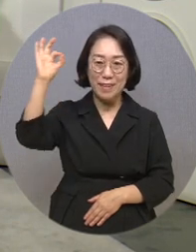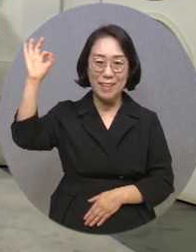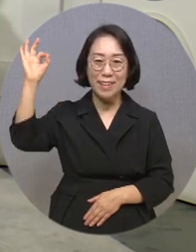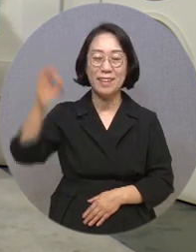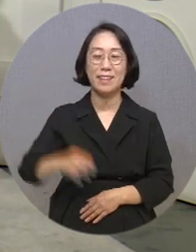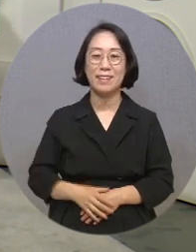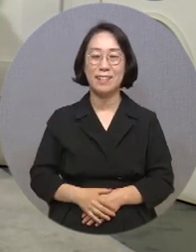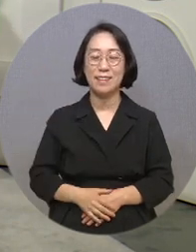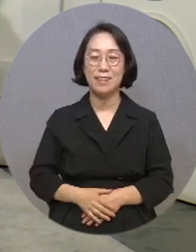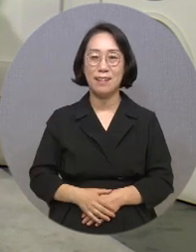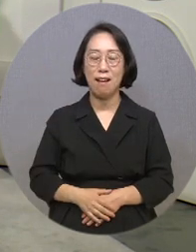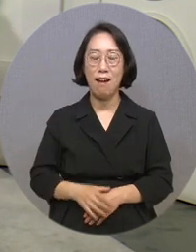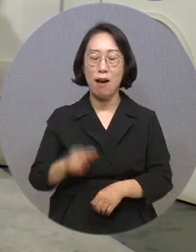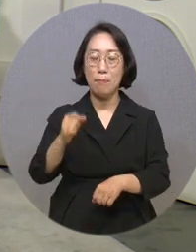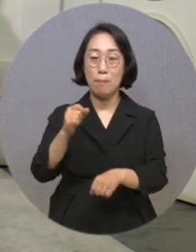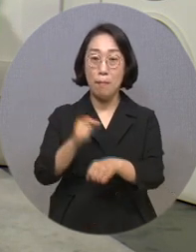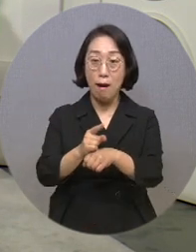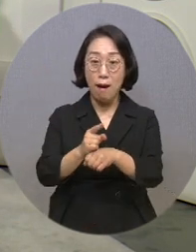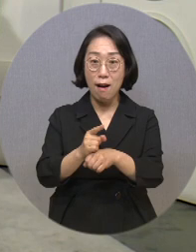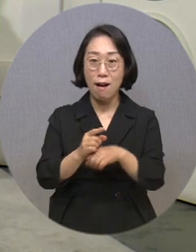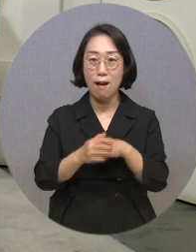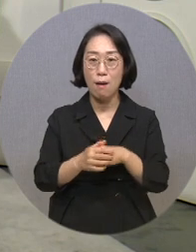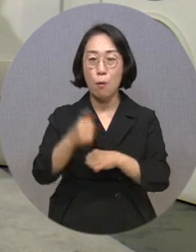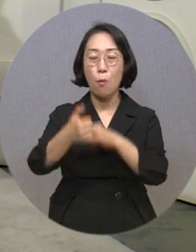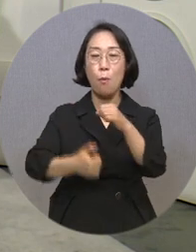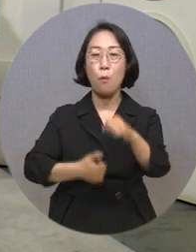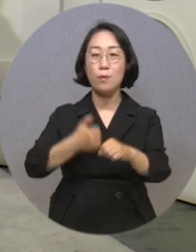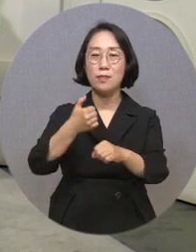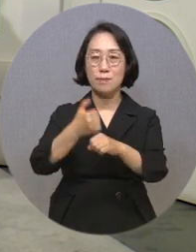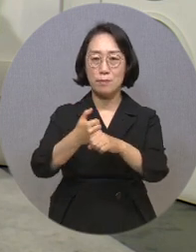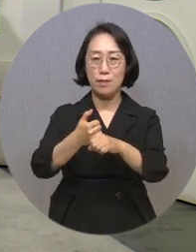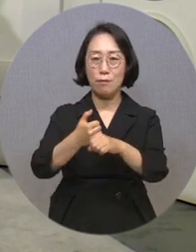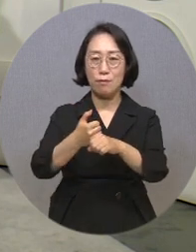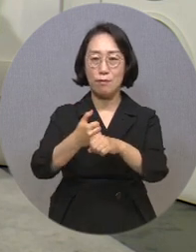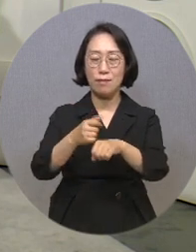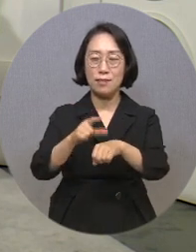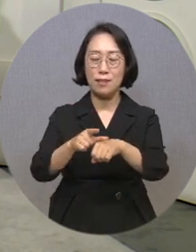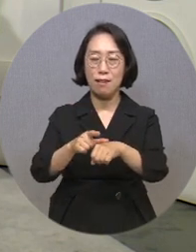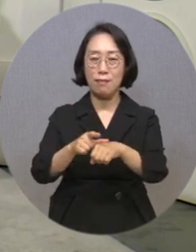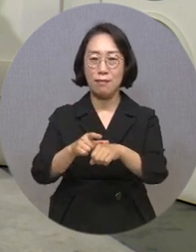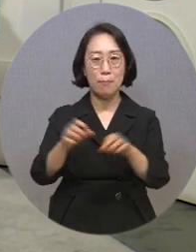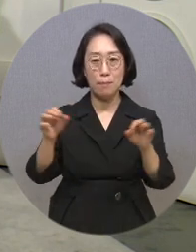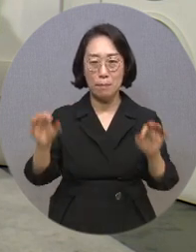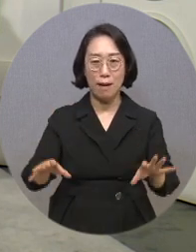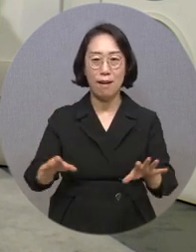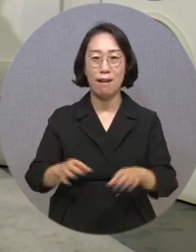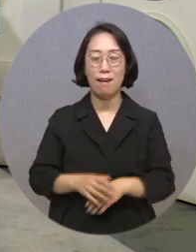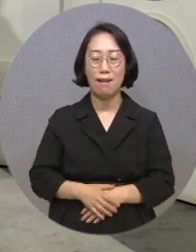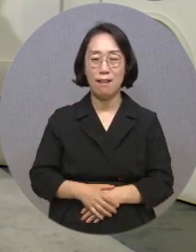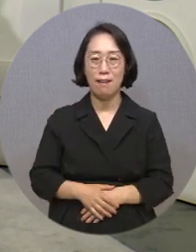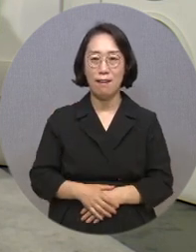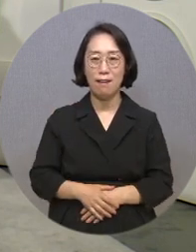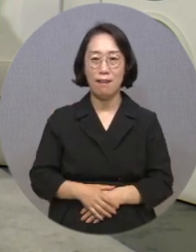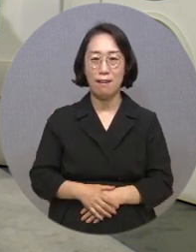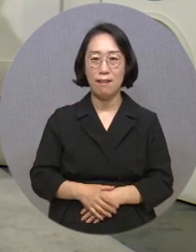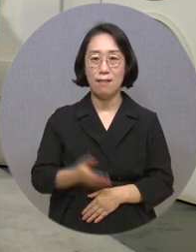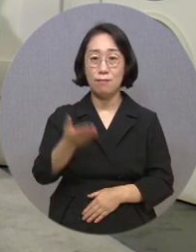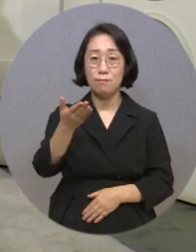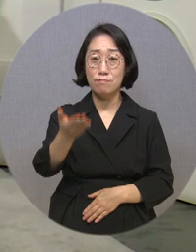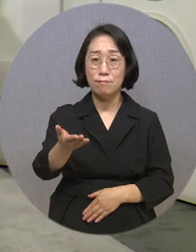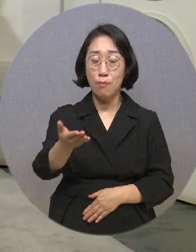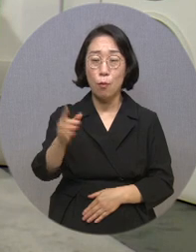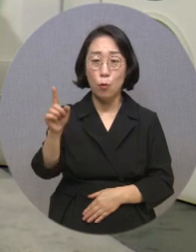네, 벌써 세월이 흘러서 50년이라는 세월이 흘렀습니다. 어떤